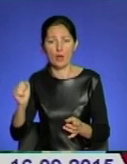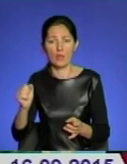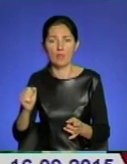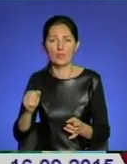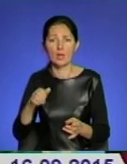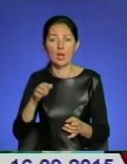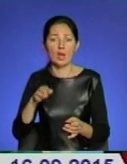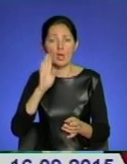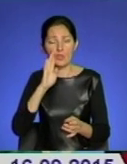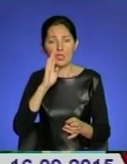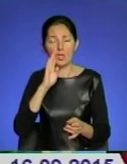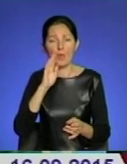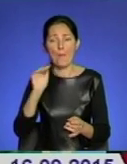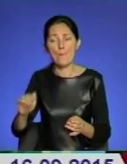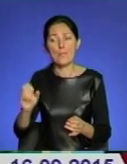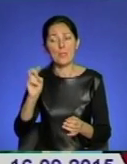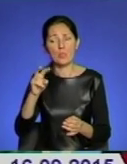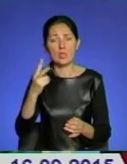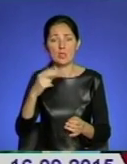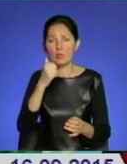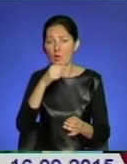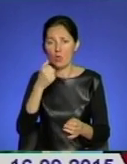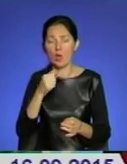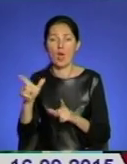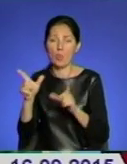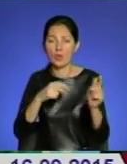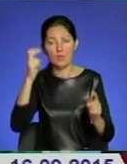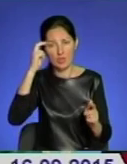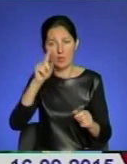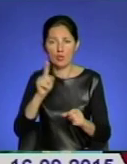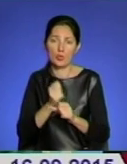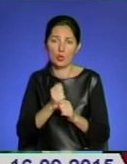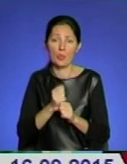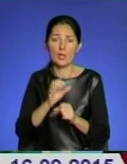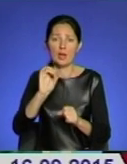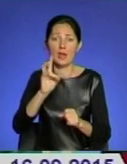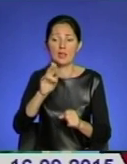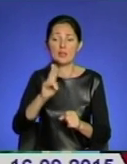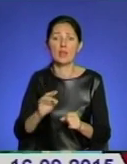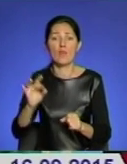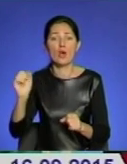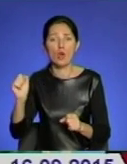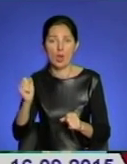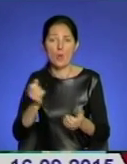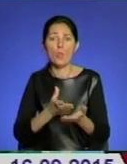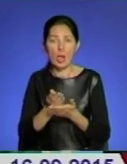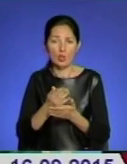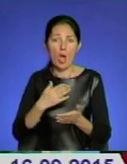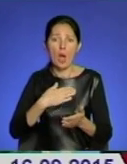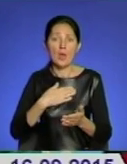поїхали в Київ, щоб зробити енцефалограму. І зрозуміло, що не на безоплатній основі, а ми боремося за те, щоб